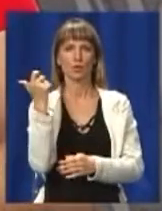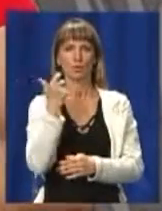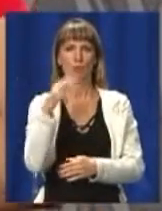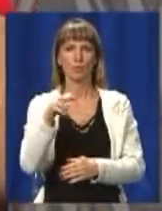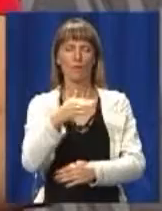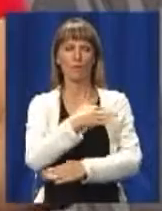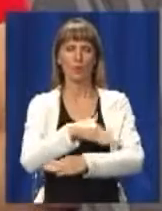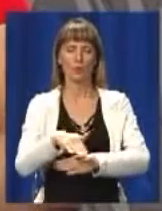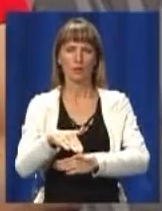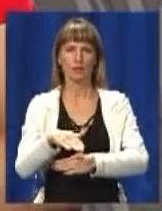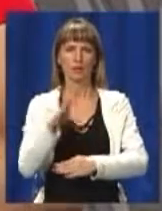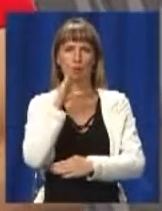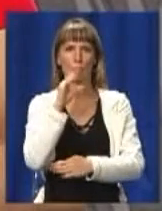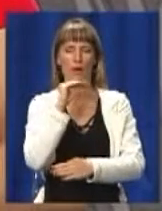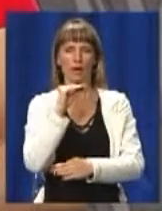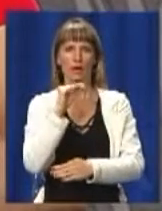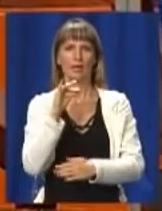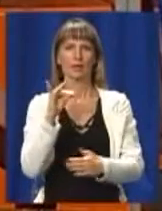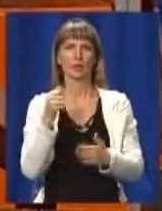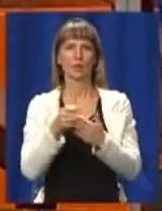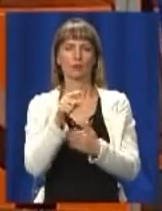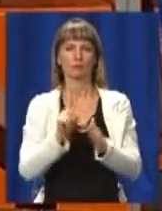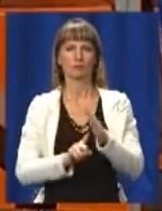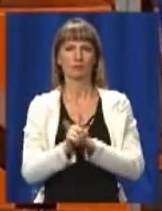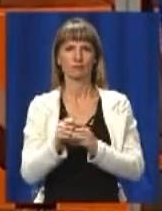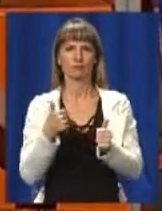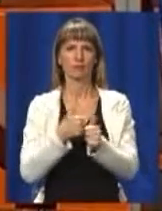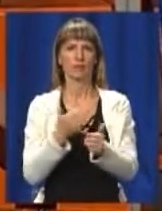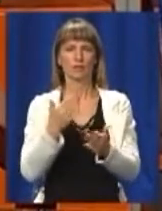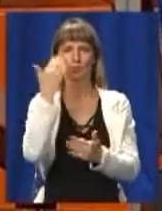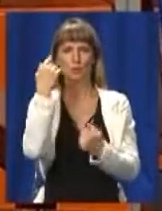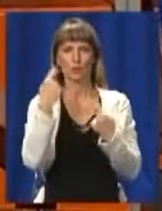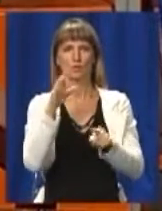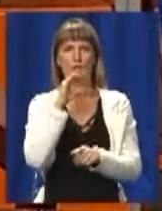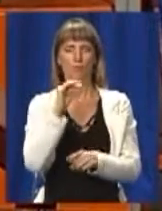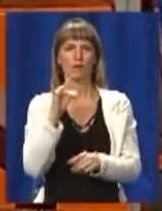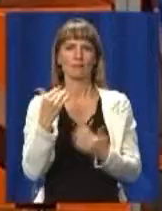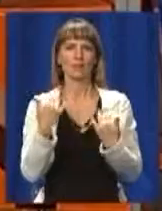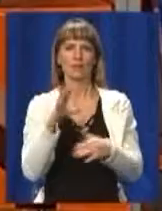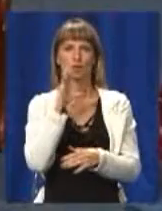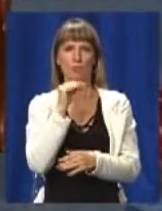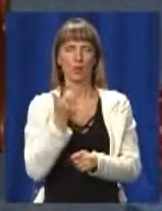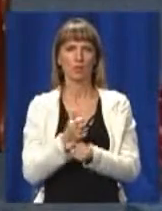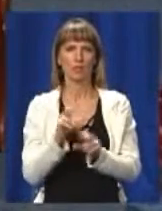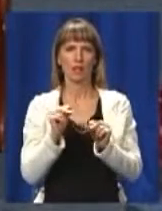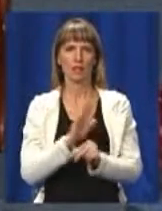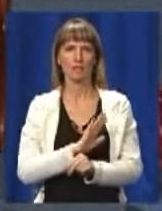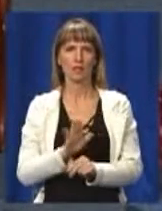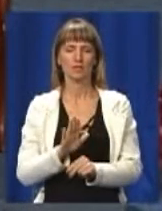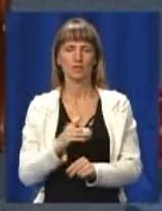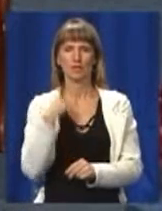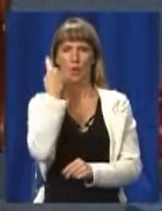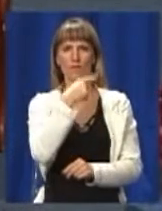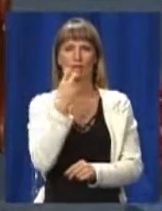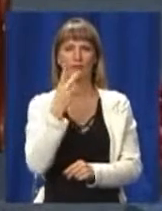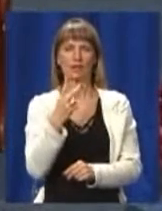хазяїном по вулиці, ну, тобто йдеш ти з песиком, і до тебе починає там приставати якийсь інший песик, то все, песику дуже-дуже не пощастило.